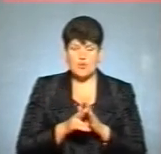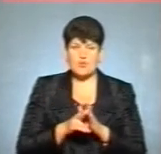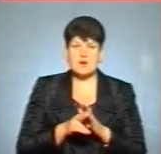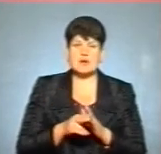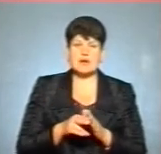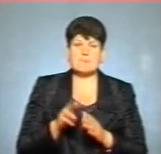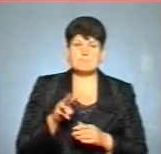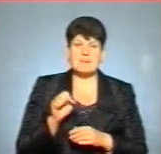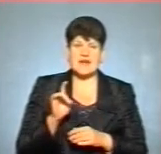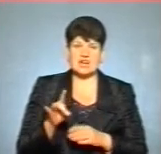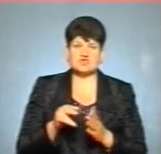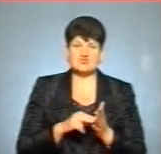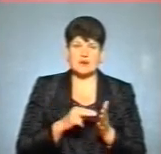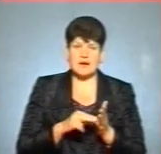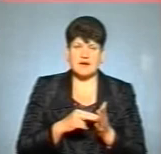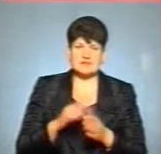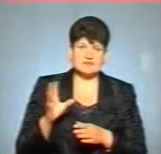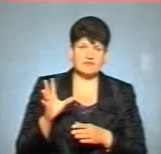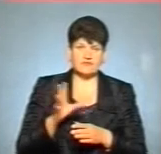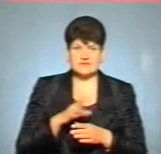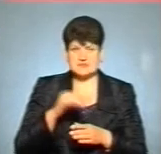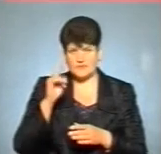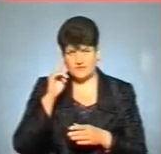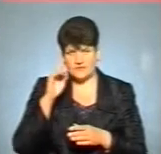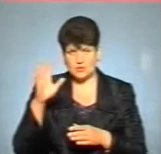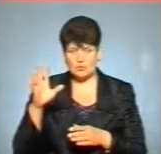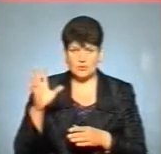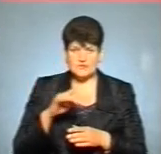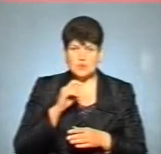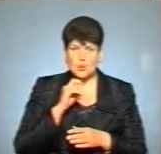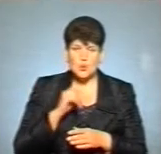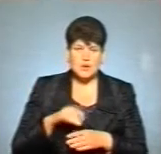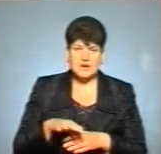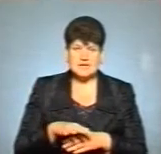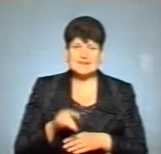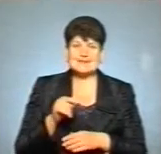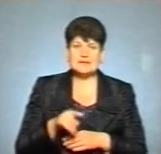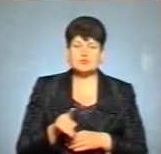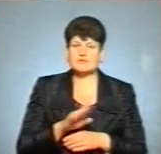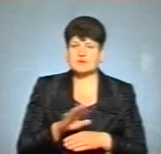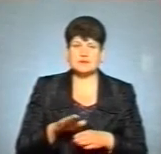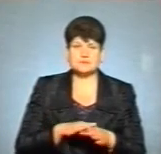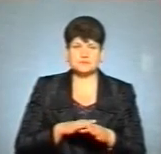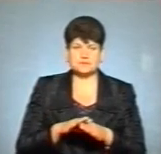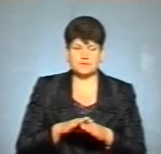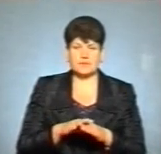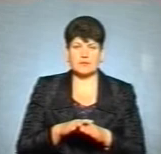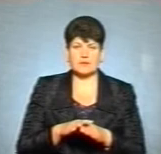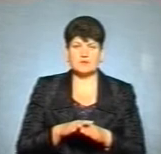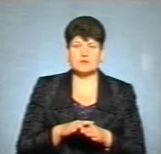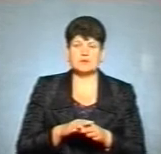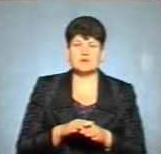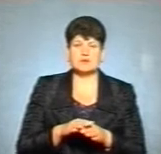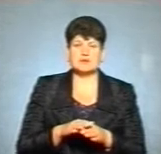Черкас всім став відомий, певно, що всій Україні, тим, що він не зовсім дослухався до